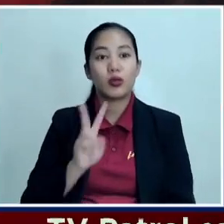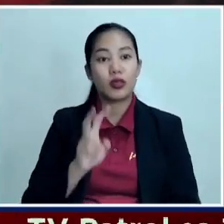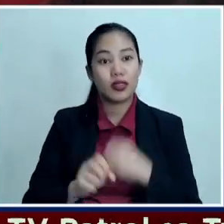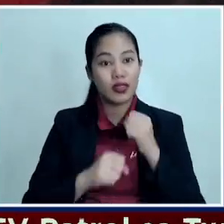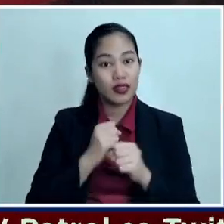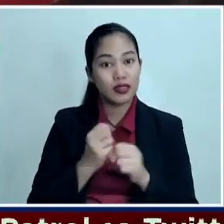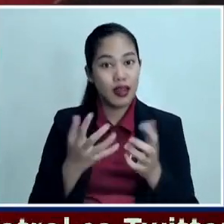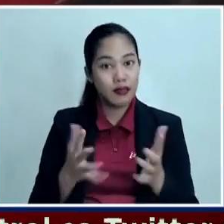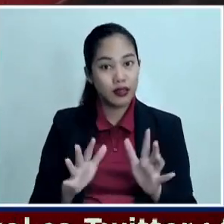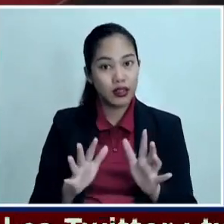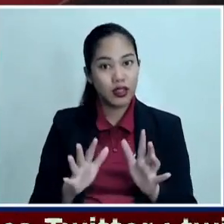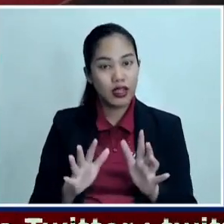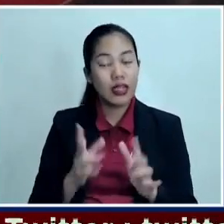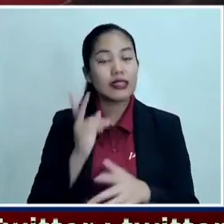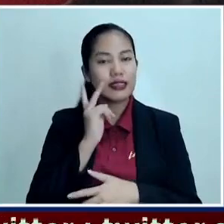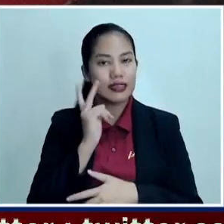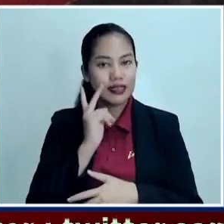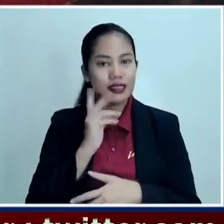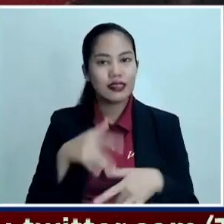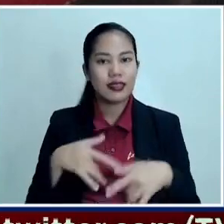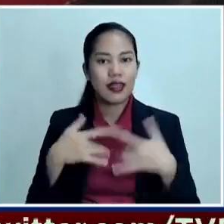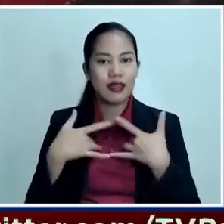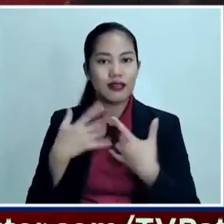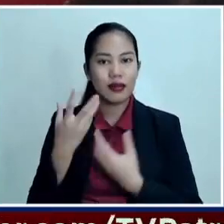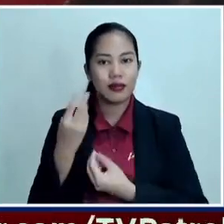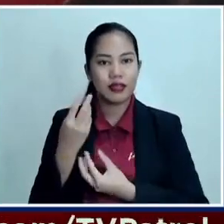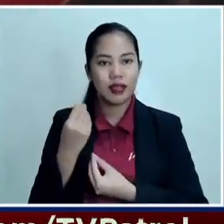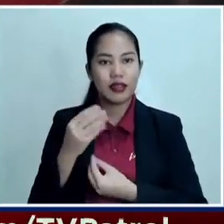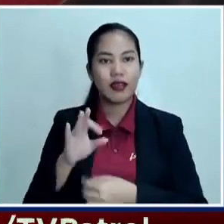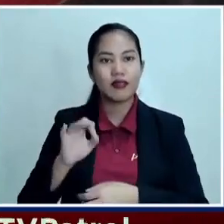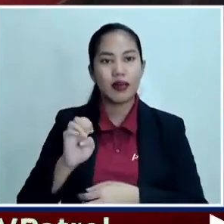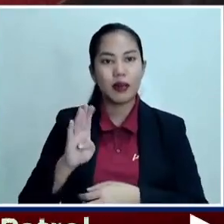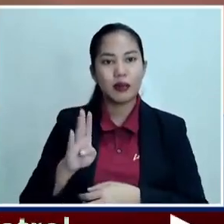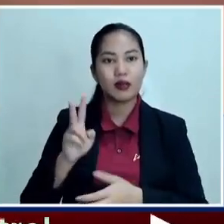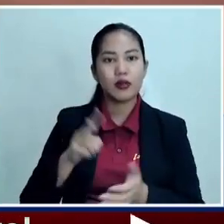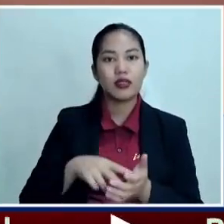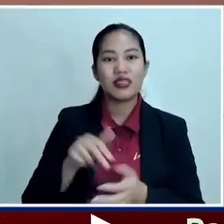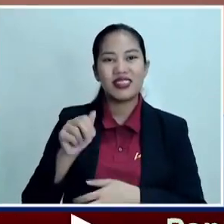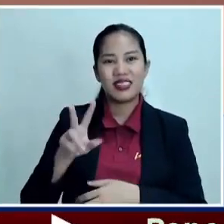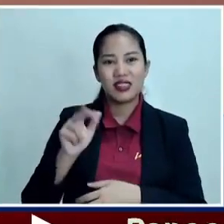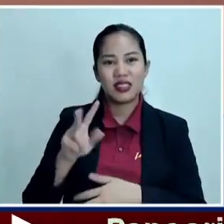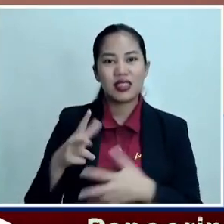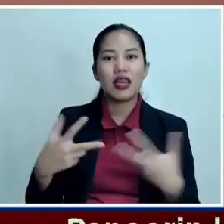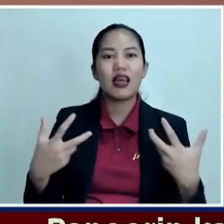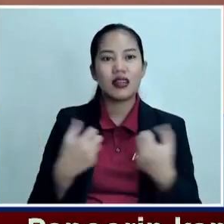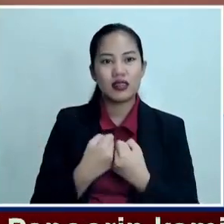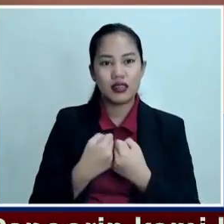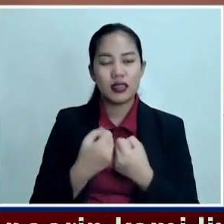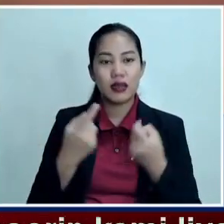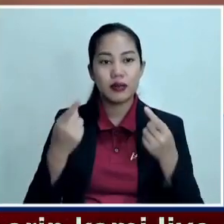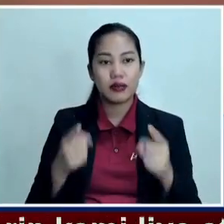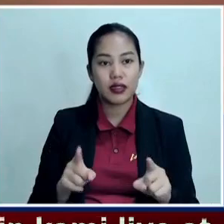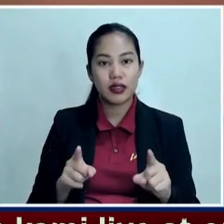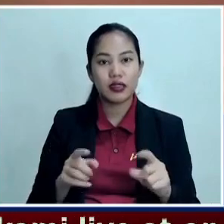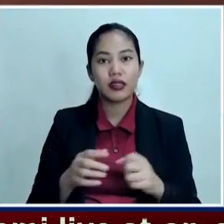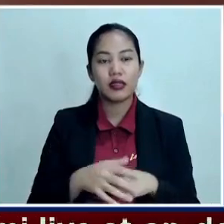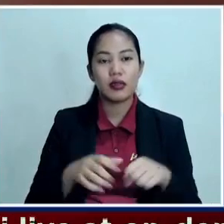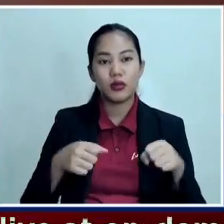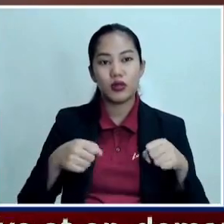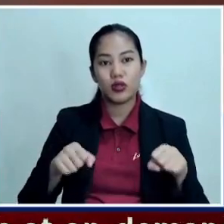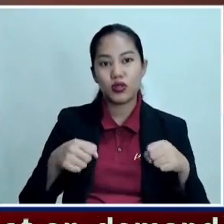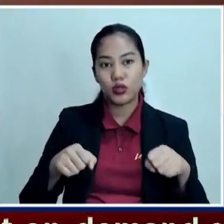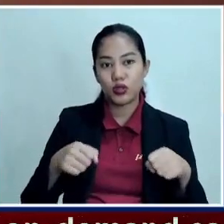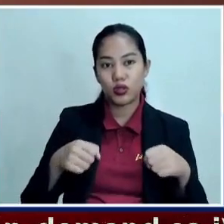niya? Pebrero 2013, nang maaksidente si Mario nang bumangga ang kanyang motorsiklo